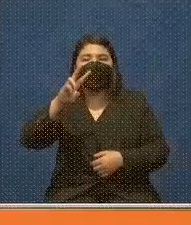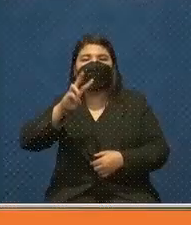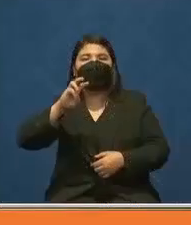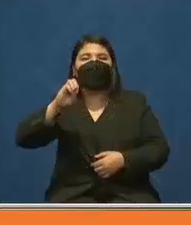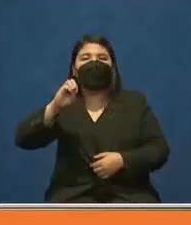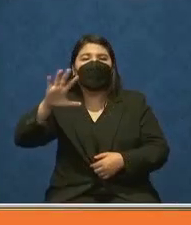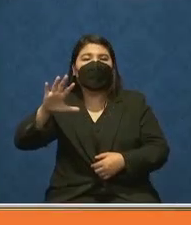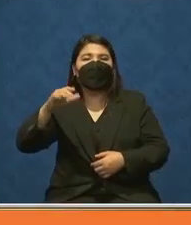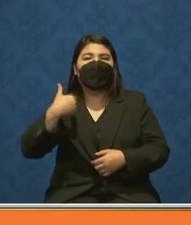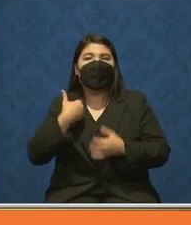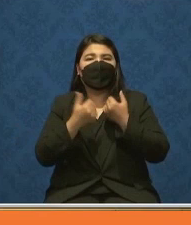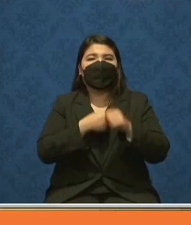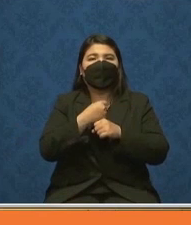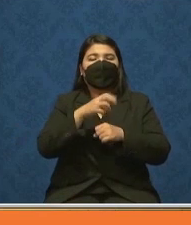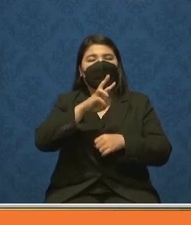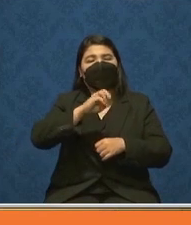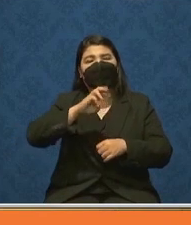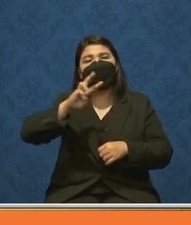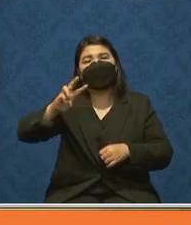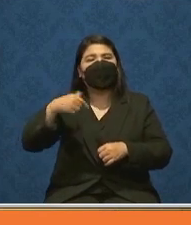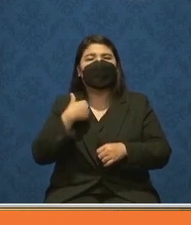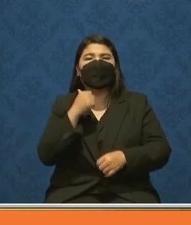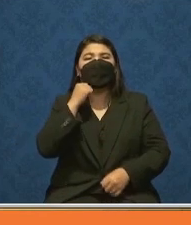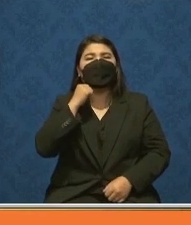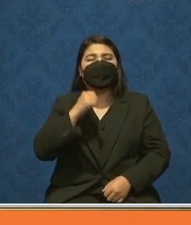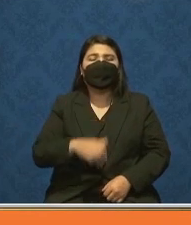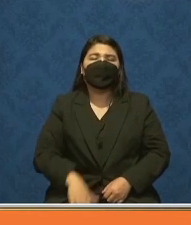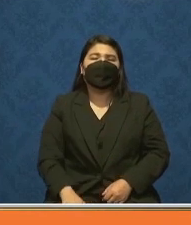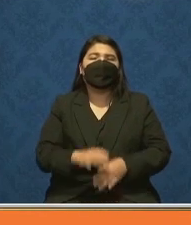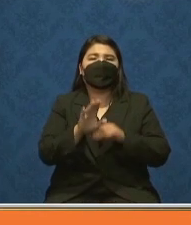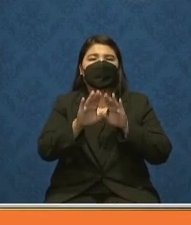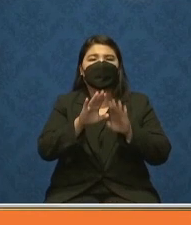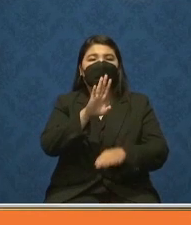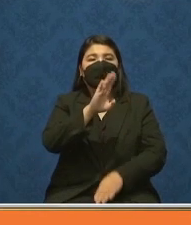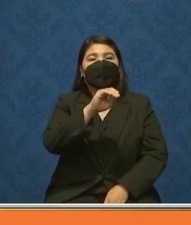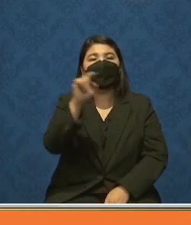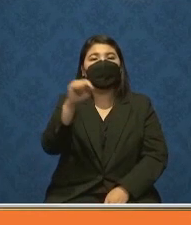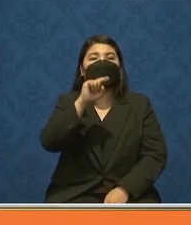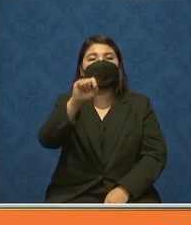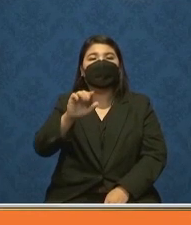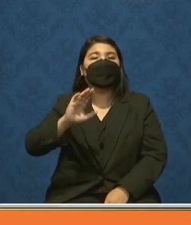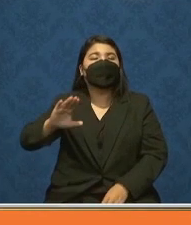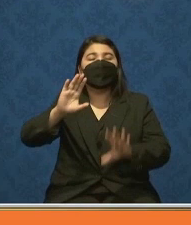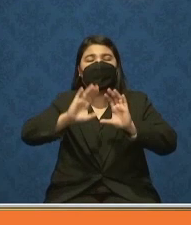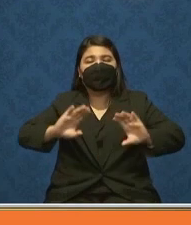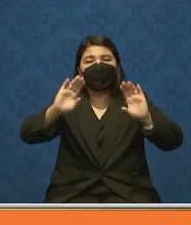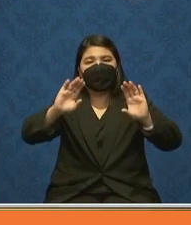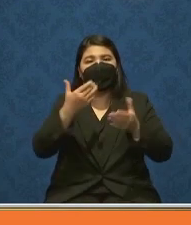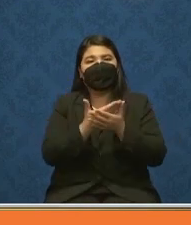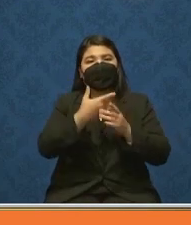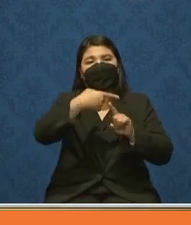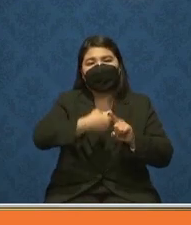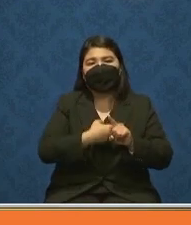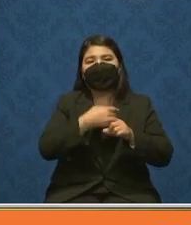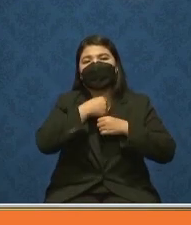ในงบปี66นี้ครับทุกอย่างก็ยังคงเหมือนเดิมครับ 40% ยังคงเป็นงบของข้าราชการครับเงินเดือนสวัสดิการบำ